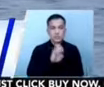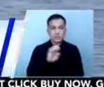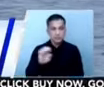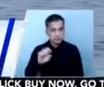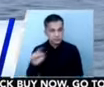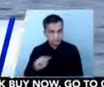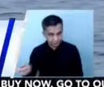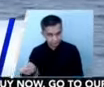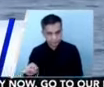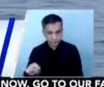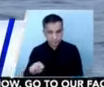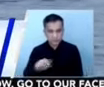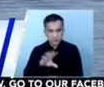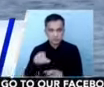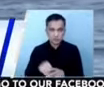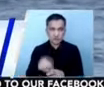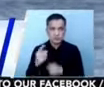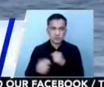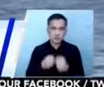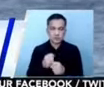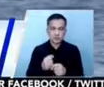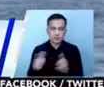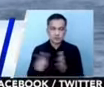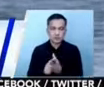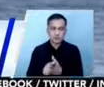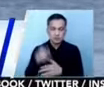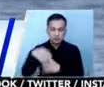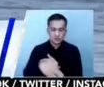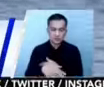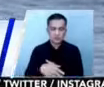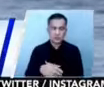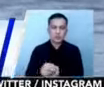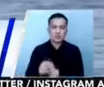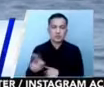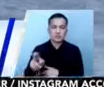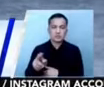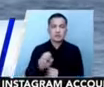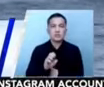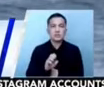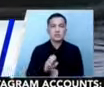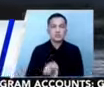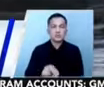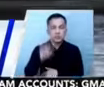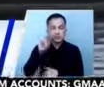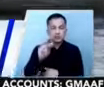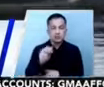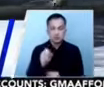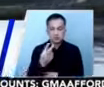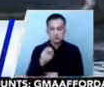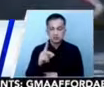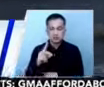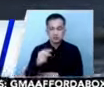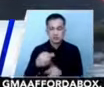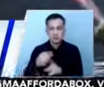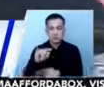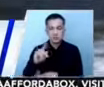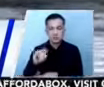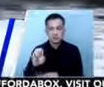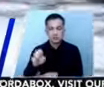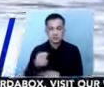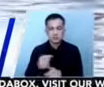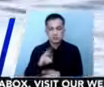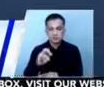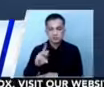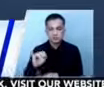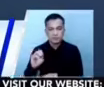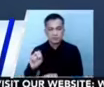fishing ban ng China ang lahat na karagatang hilaga ng 12 degrees latitude o mula sa taas na bahagi ng Reed Bank hanggang sa mainland